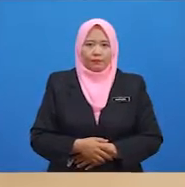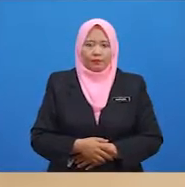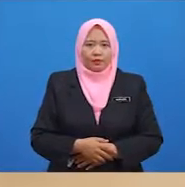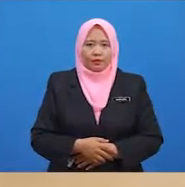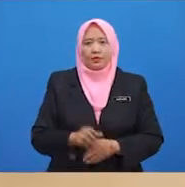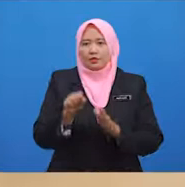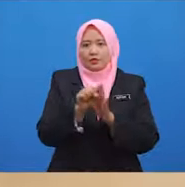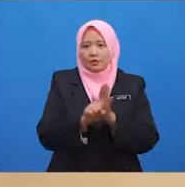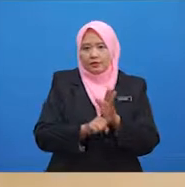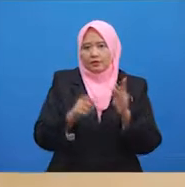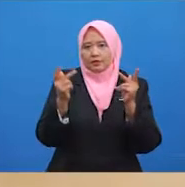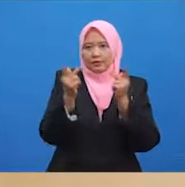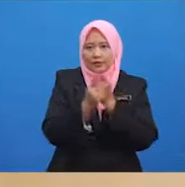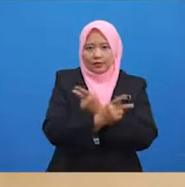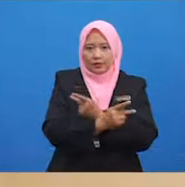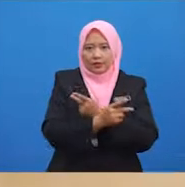Sesekali,